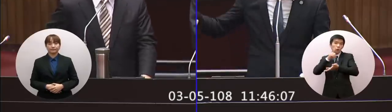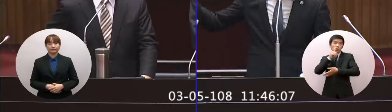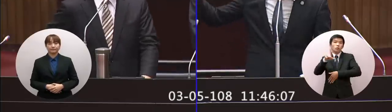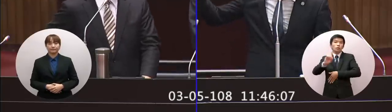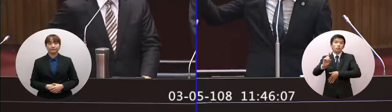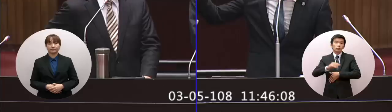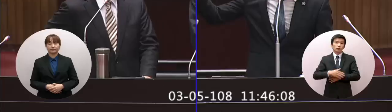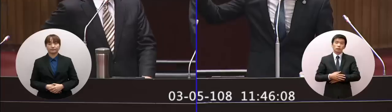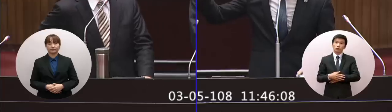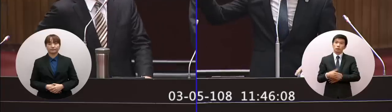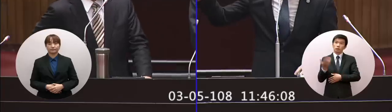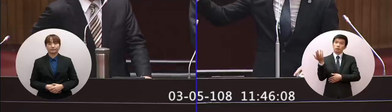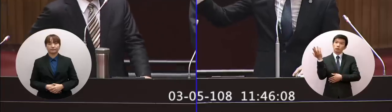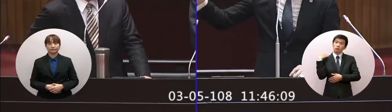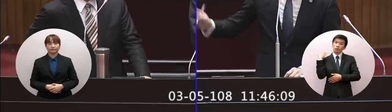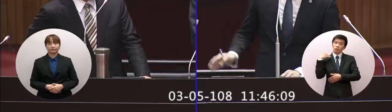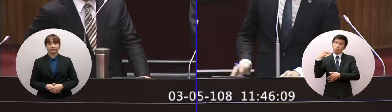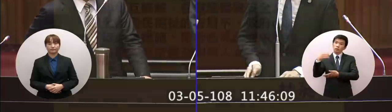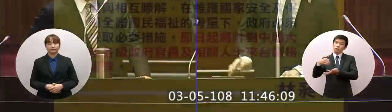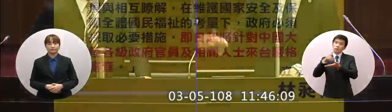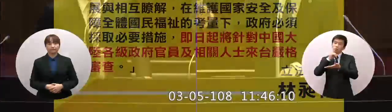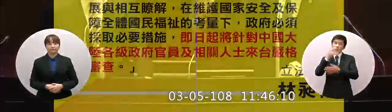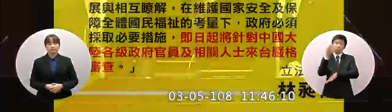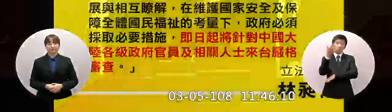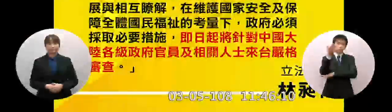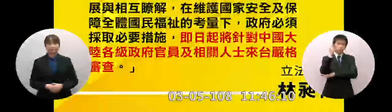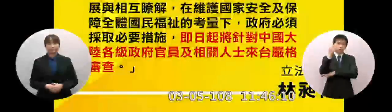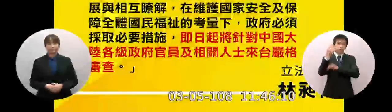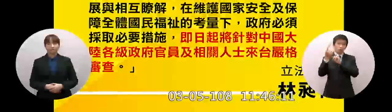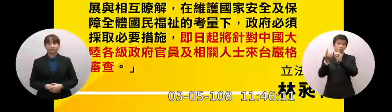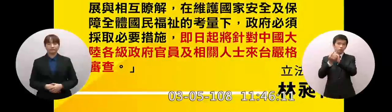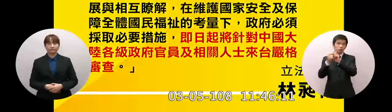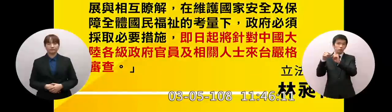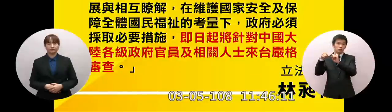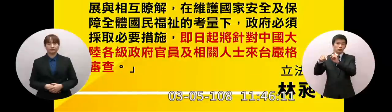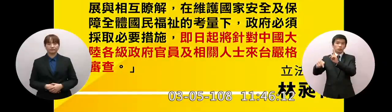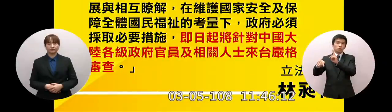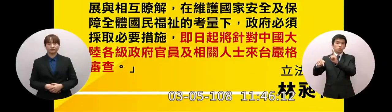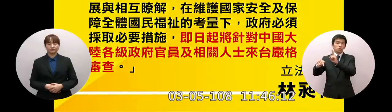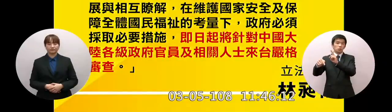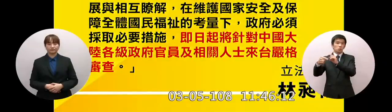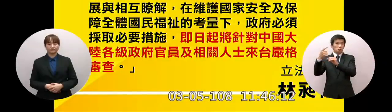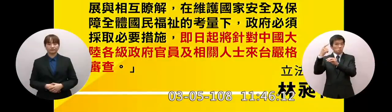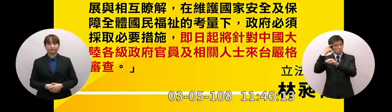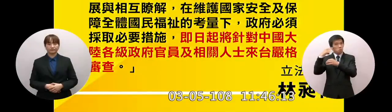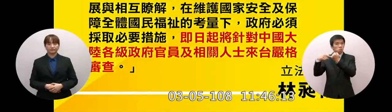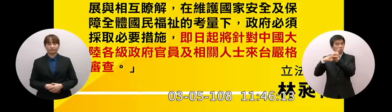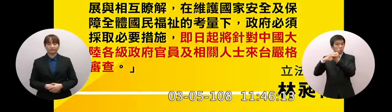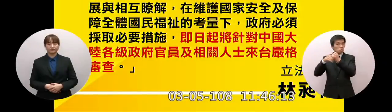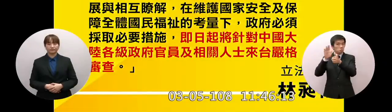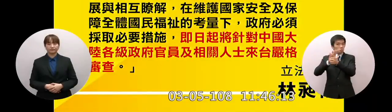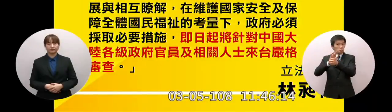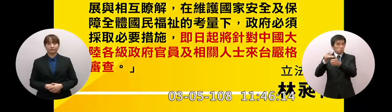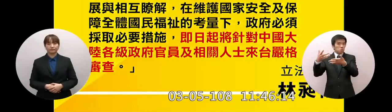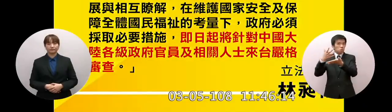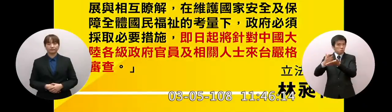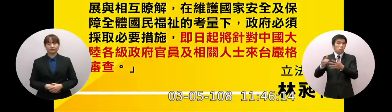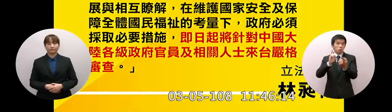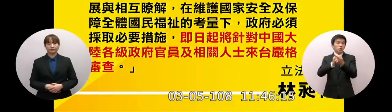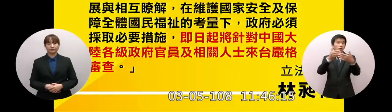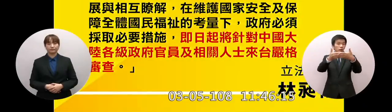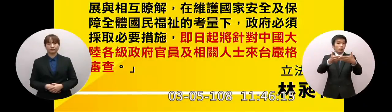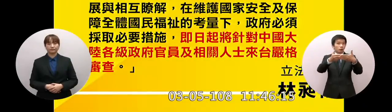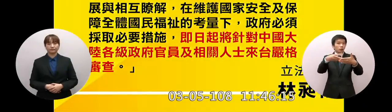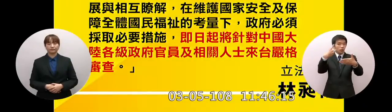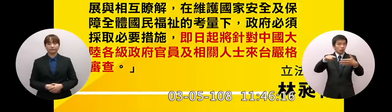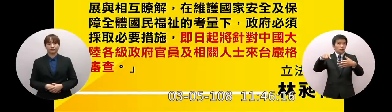伊迄个时阵就讲吼，政府爱采取这个必要的措施，即马要开始针对中国大陆各级的这